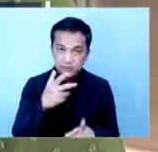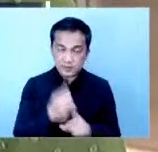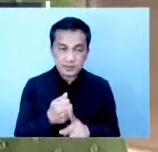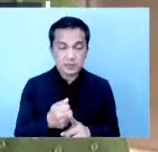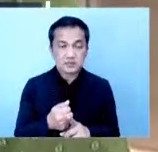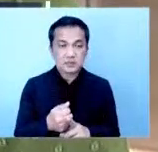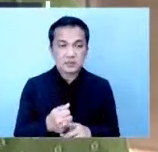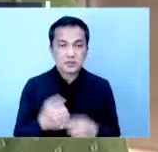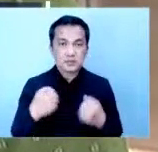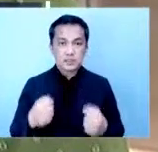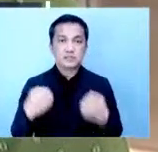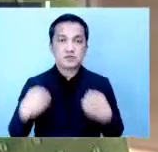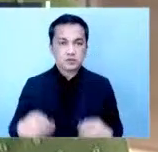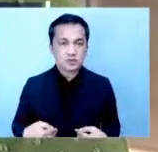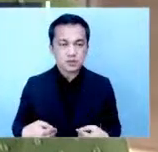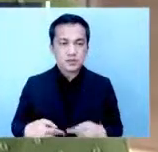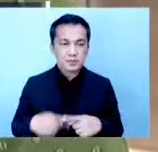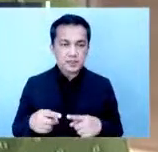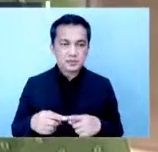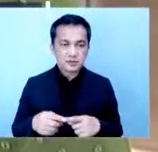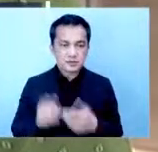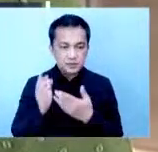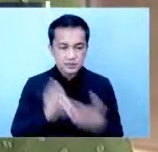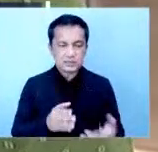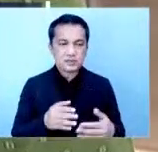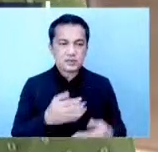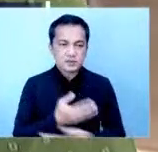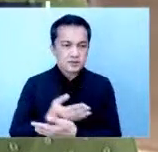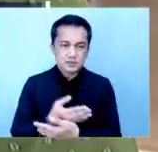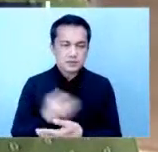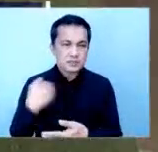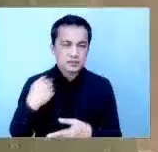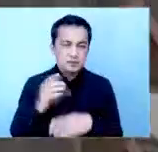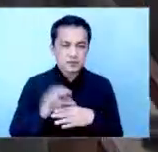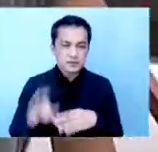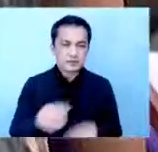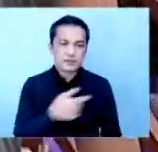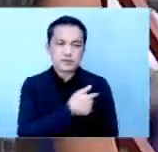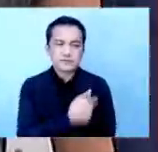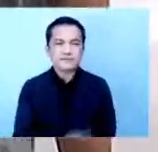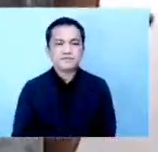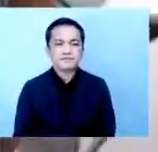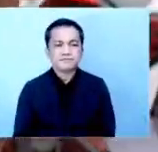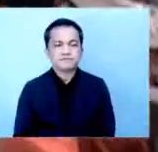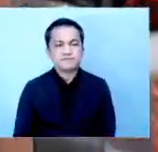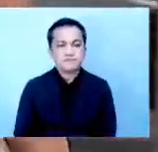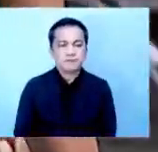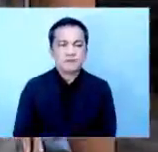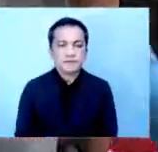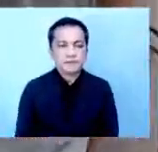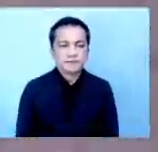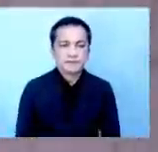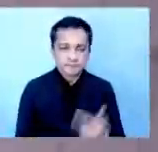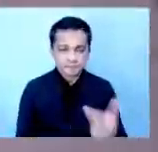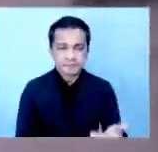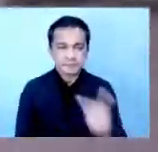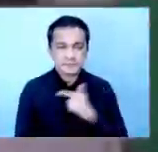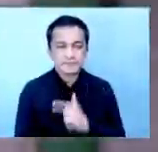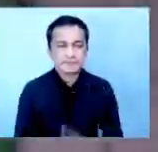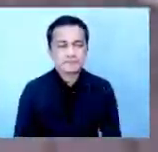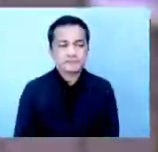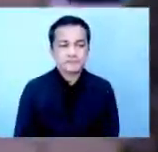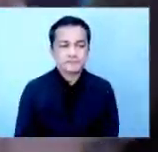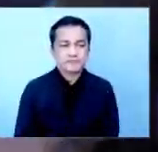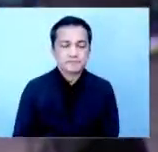resistensya natin, pero baka madala natin sa mga baby na hindi pa kumpleto ang bakuna. Nagbabalita mula sa Frontline,